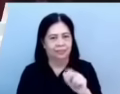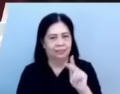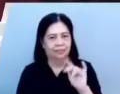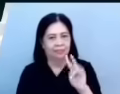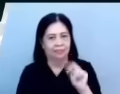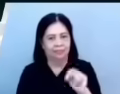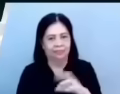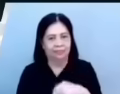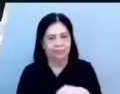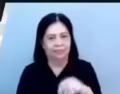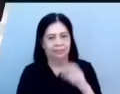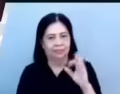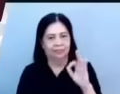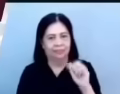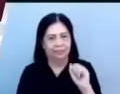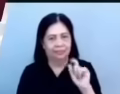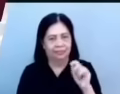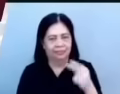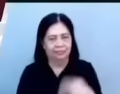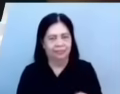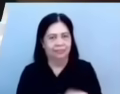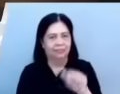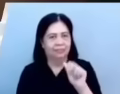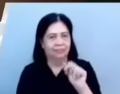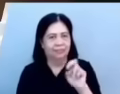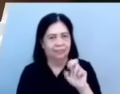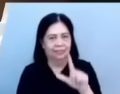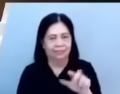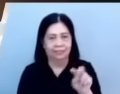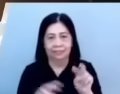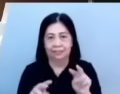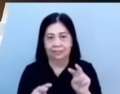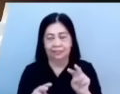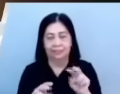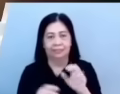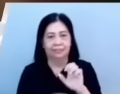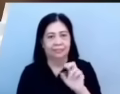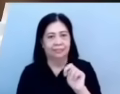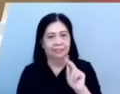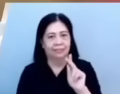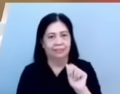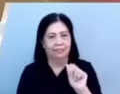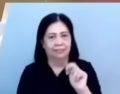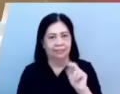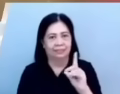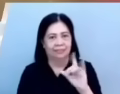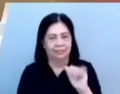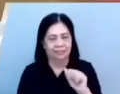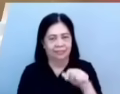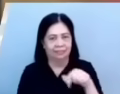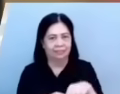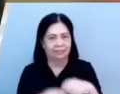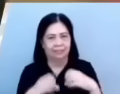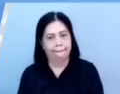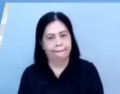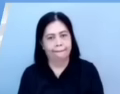Faith Da Silva at Angel Guardian. Abangan ang Encantadia Chronicles Sangre sa GMA soon.